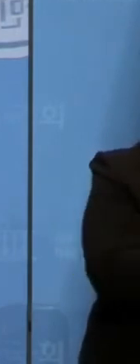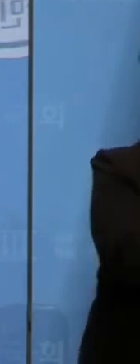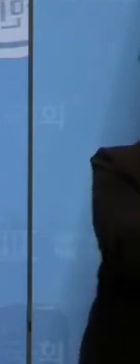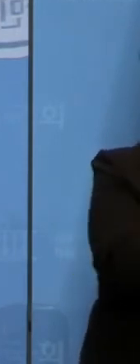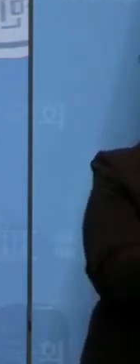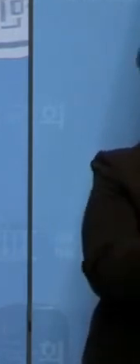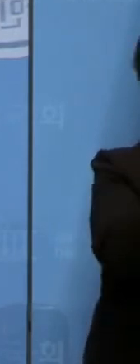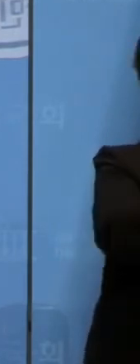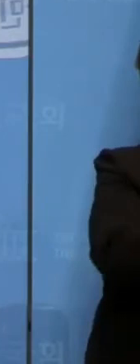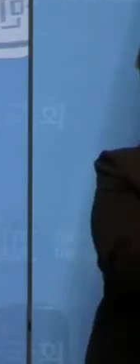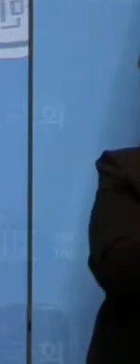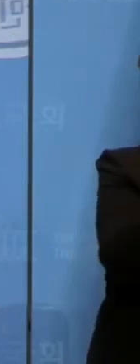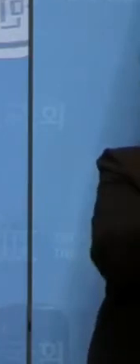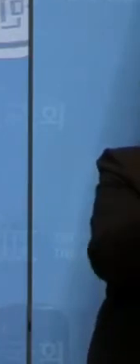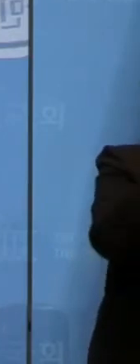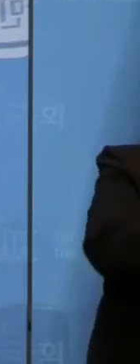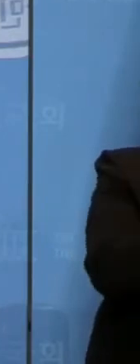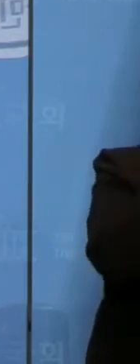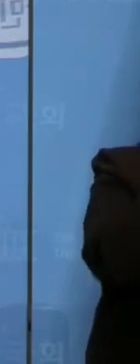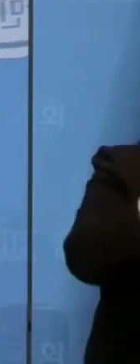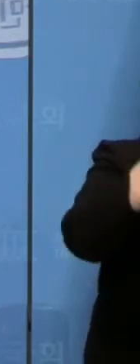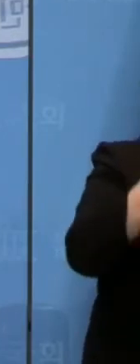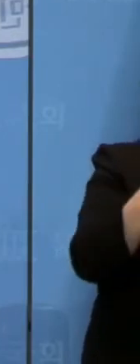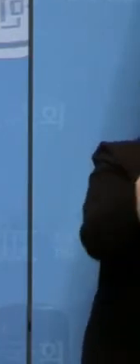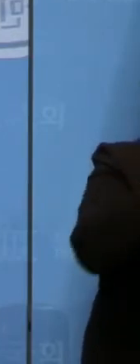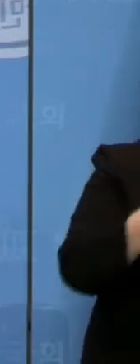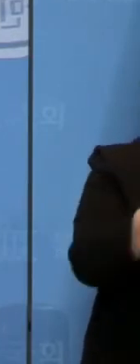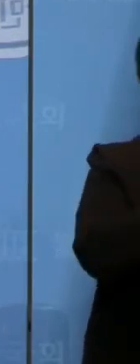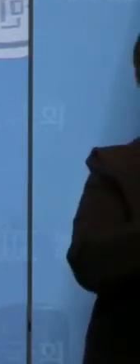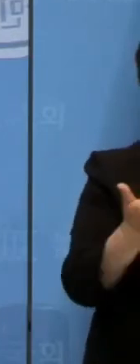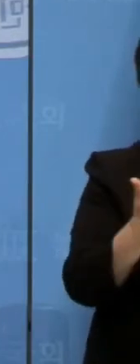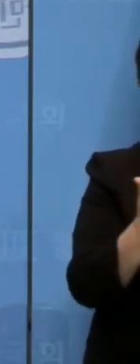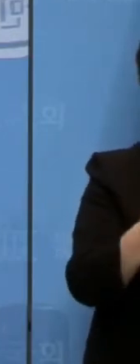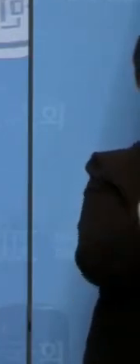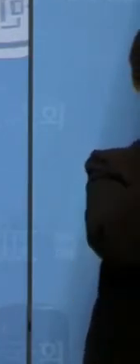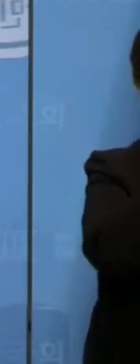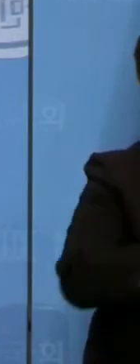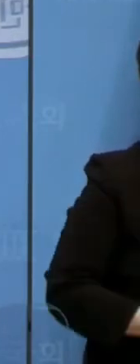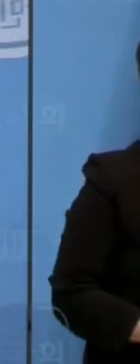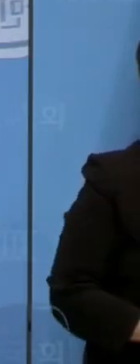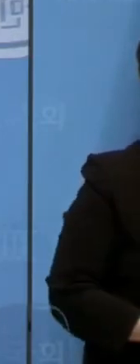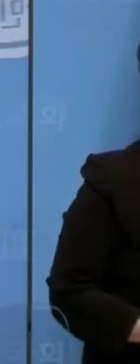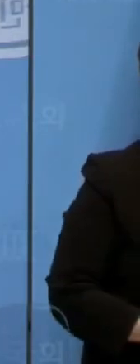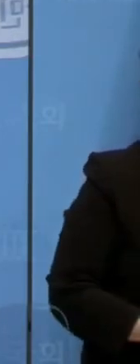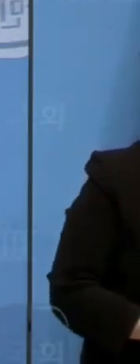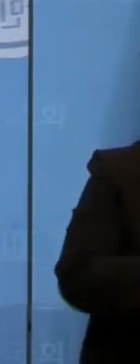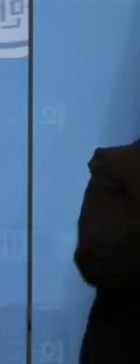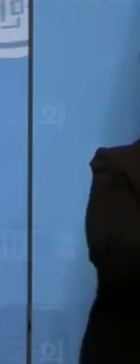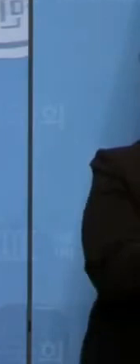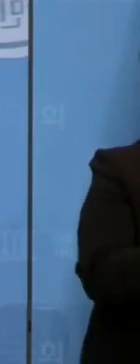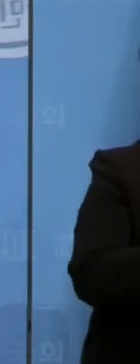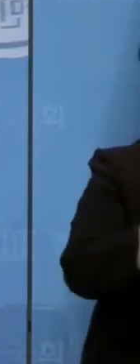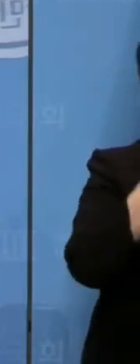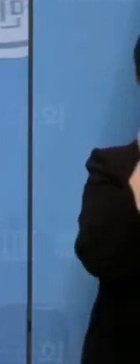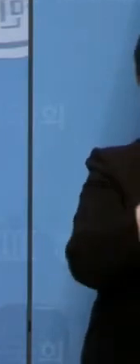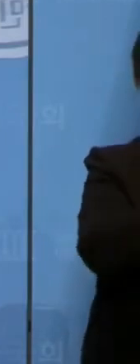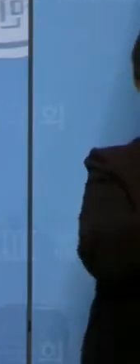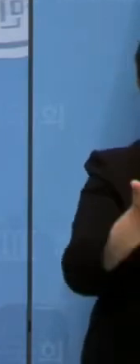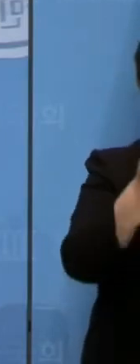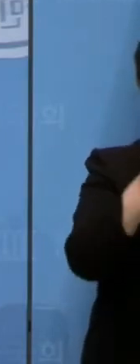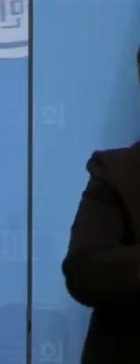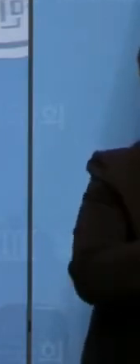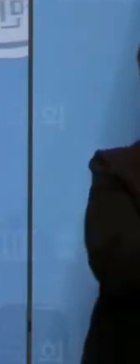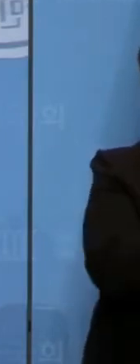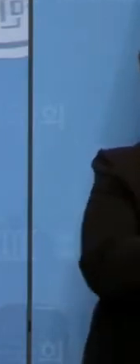해 3천억 이상의 영업이익을 포스코 인터내셔널에 안겨주고 있습니다. 문제는 이 사업에 미얀마